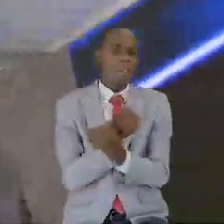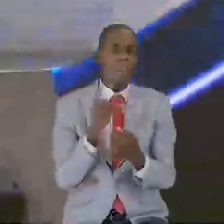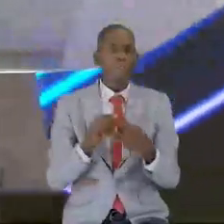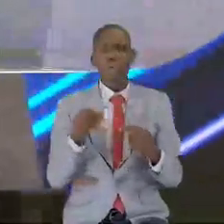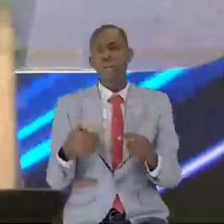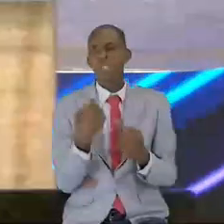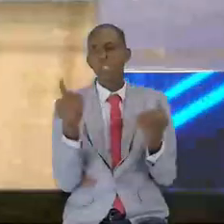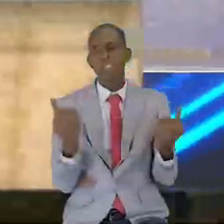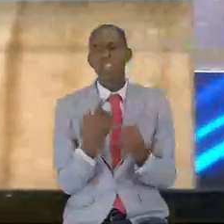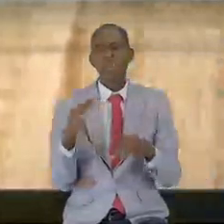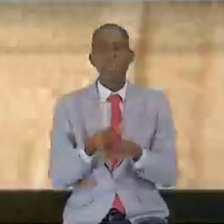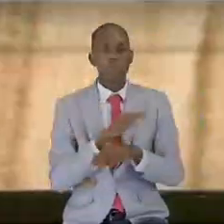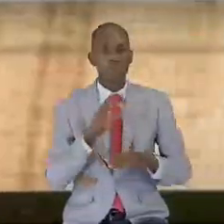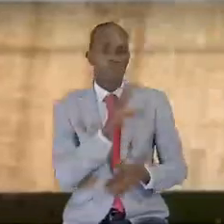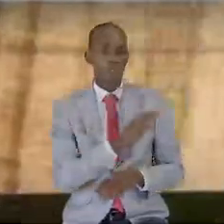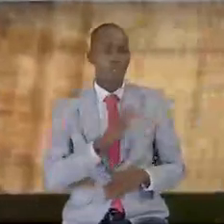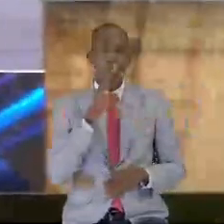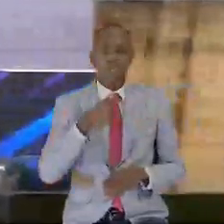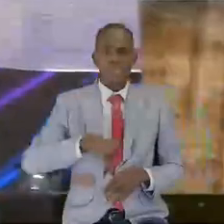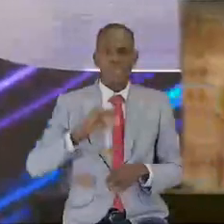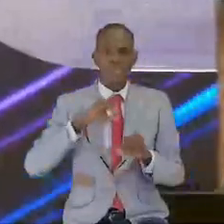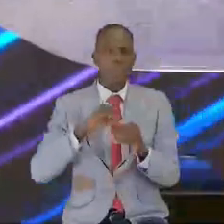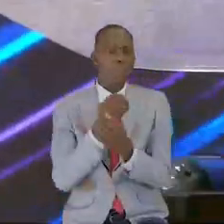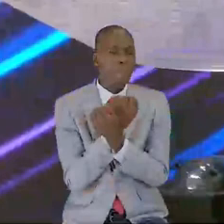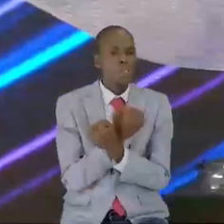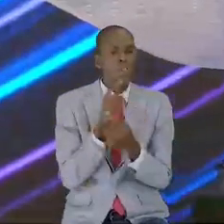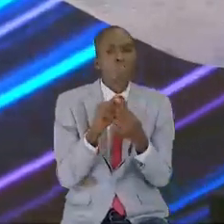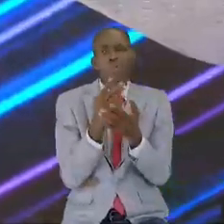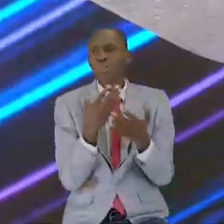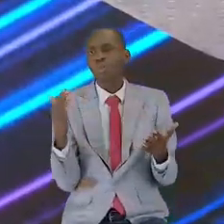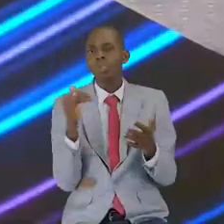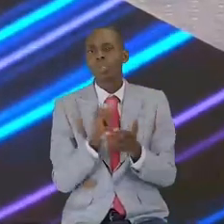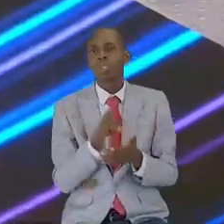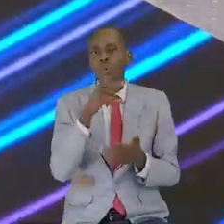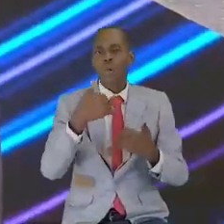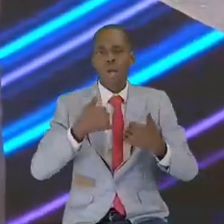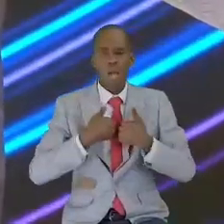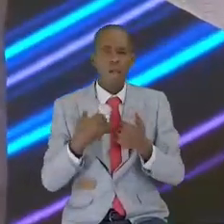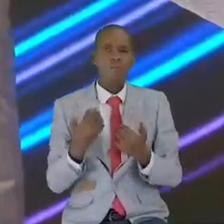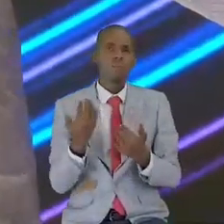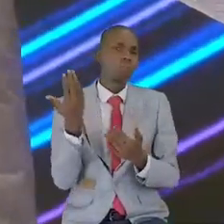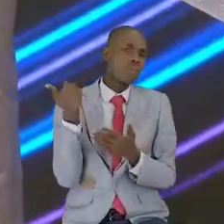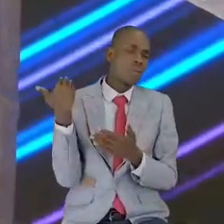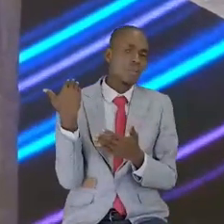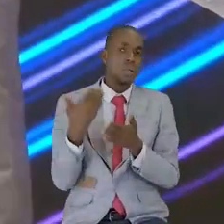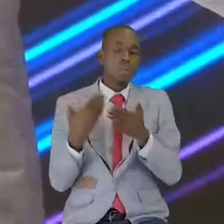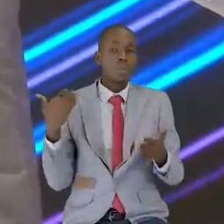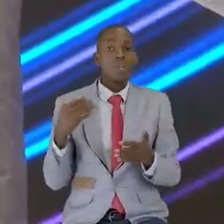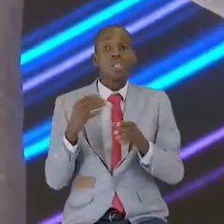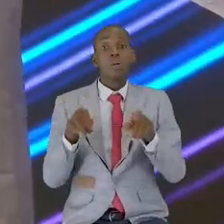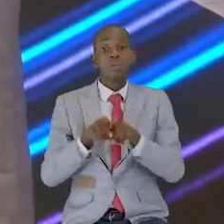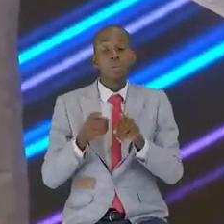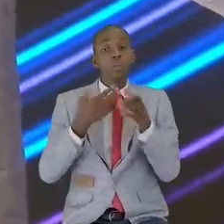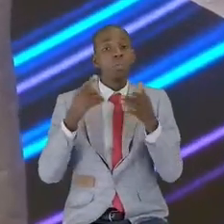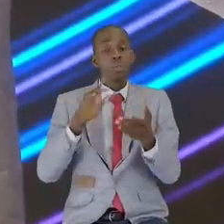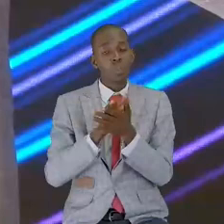pécheur? Est-ce que tu es toujours lié à quelque chose que tu avais avant, même avant que tu ne